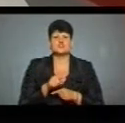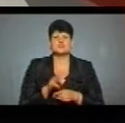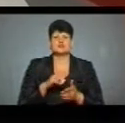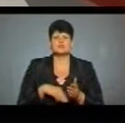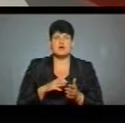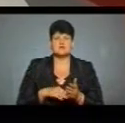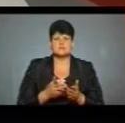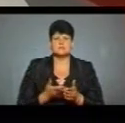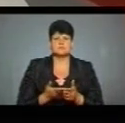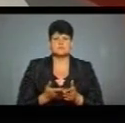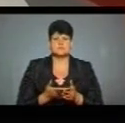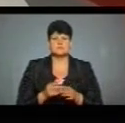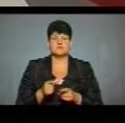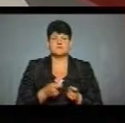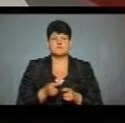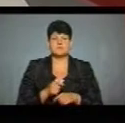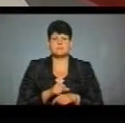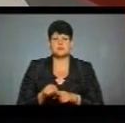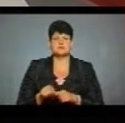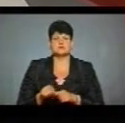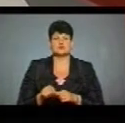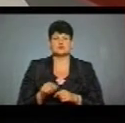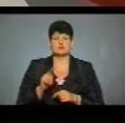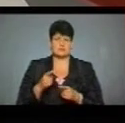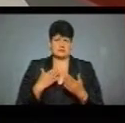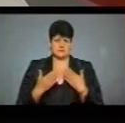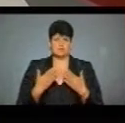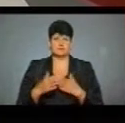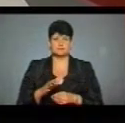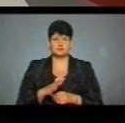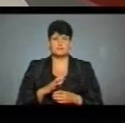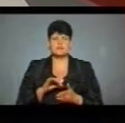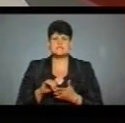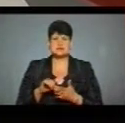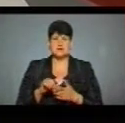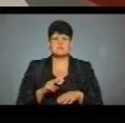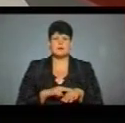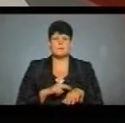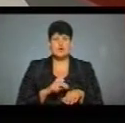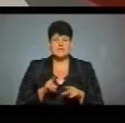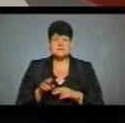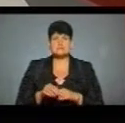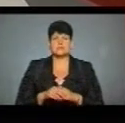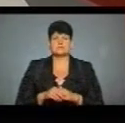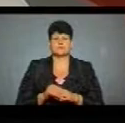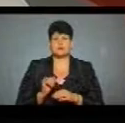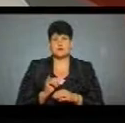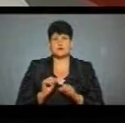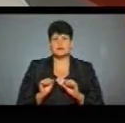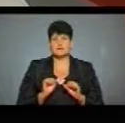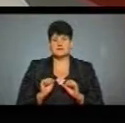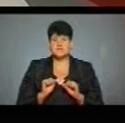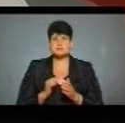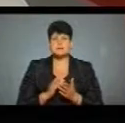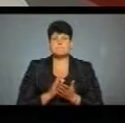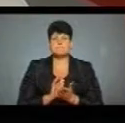до митниці? Тому що ми спілкувалися з представниками патрульної поліції і керівниця